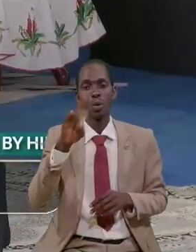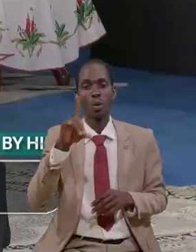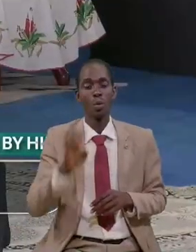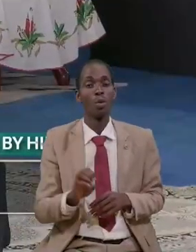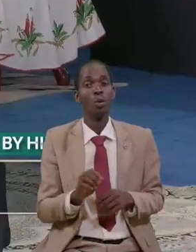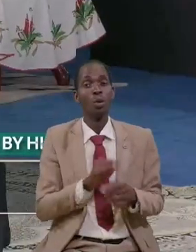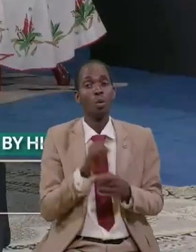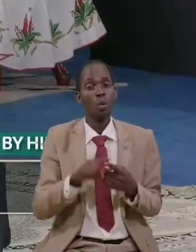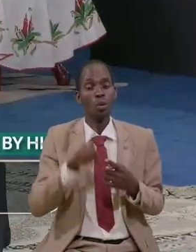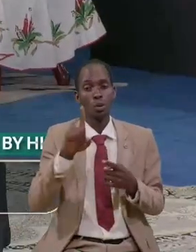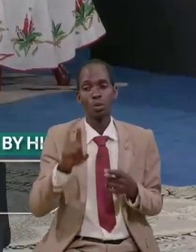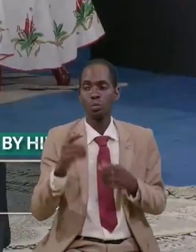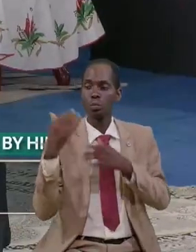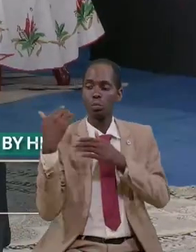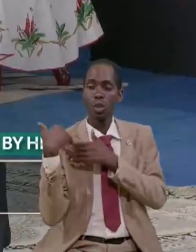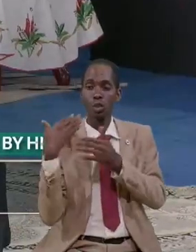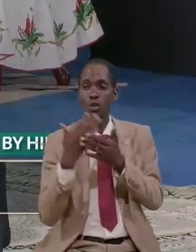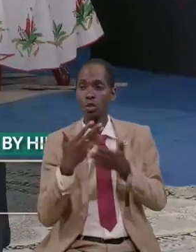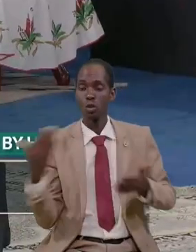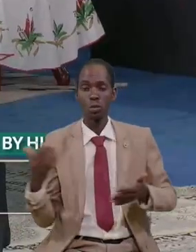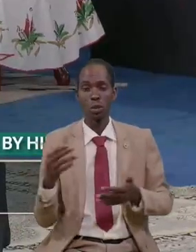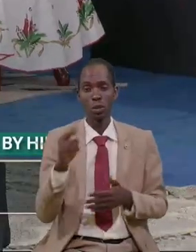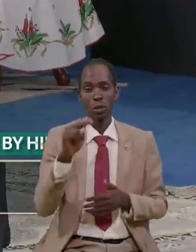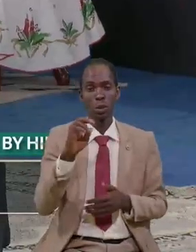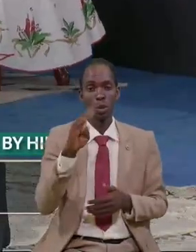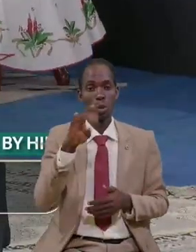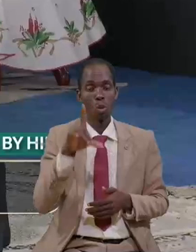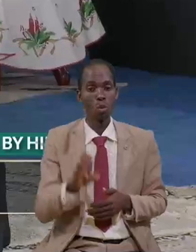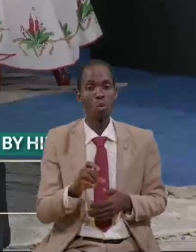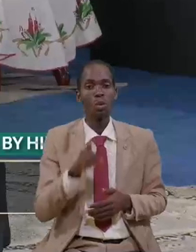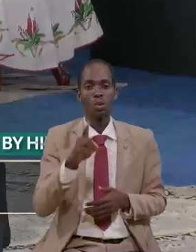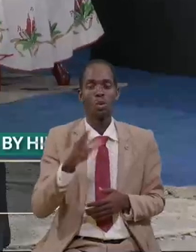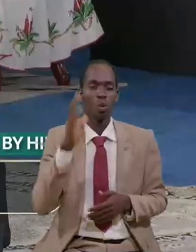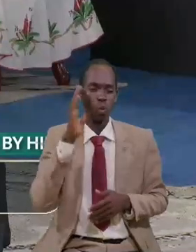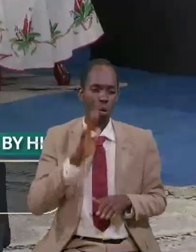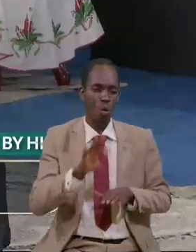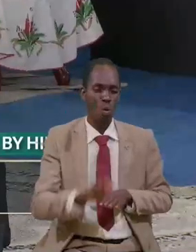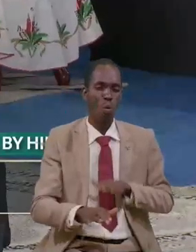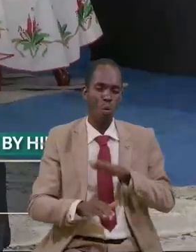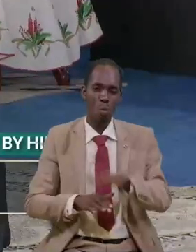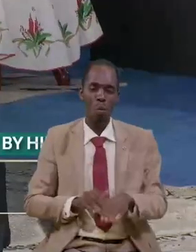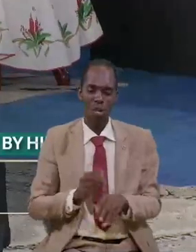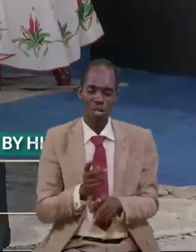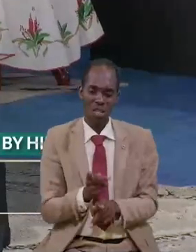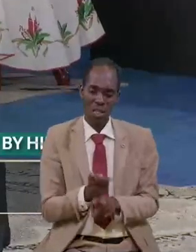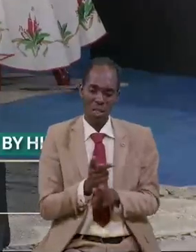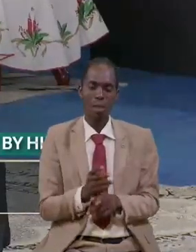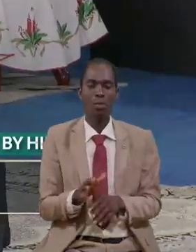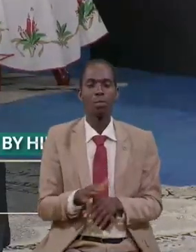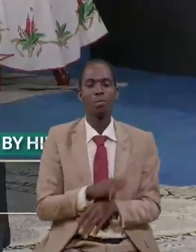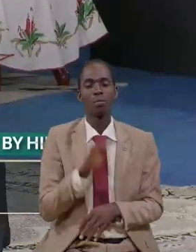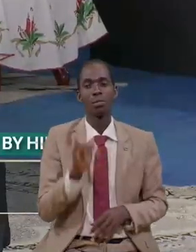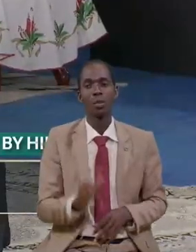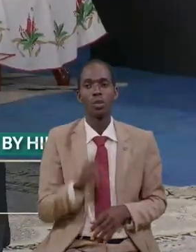Quand tu as quelque chose de noble, tu marches gentiment, tu réfléchis